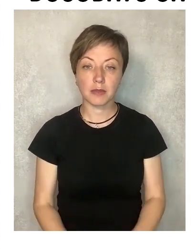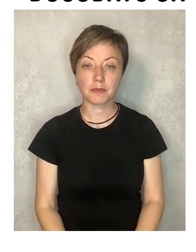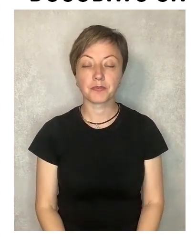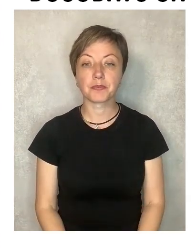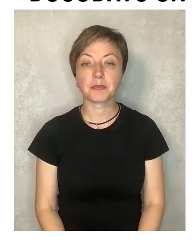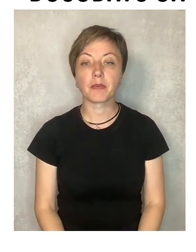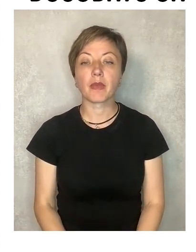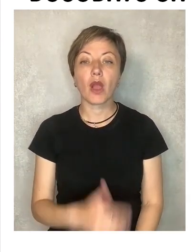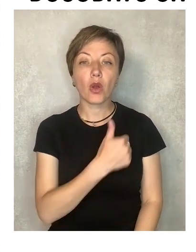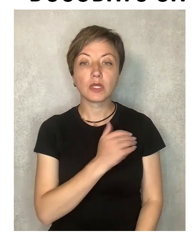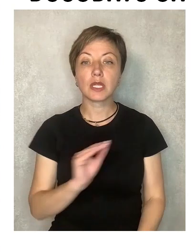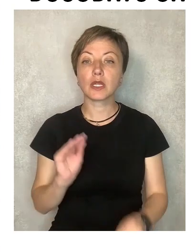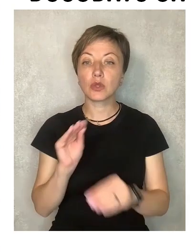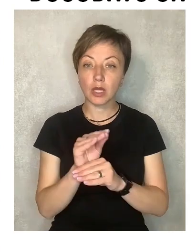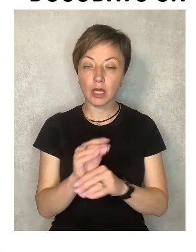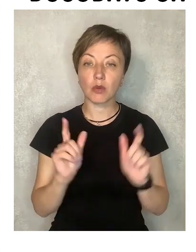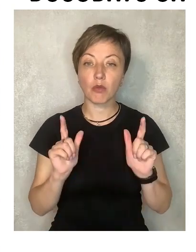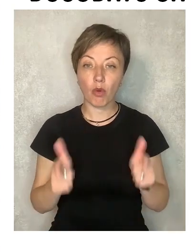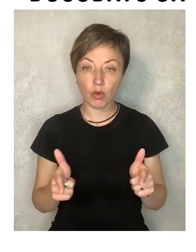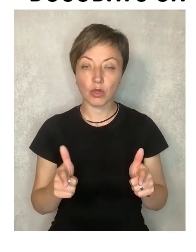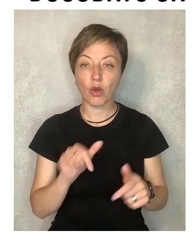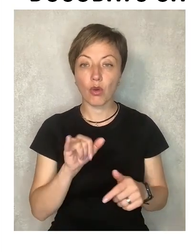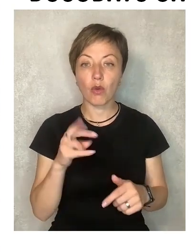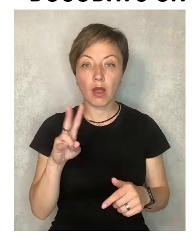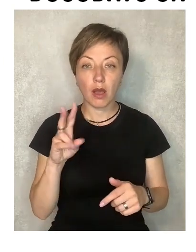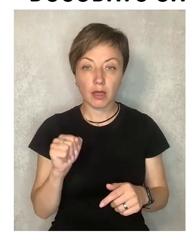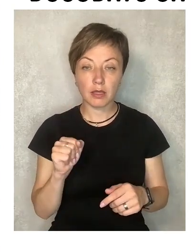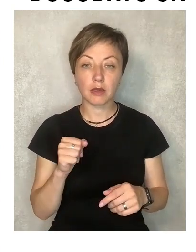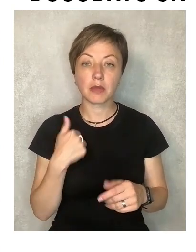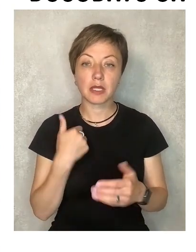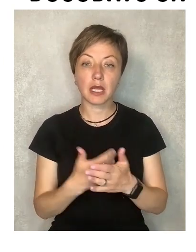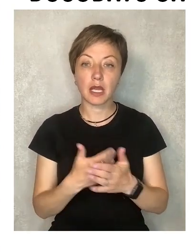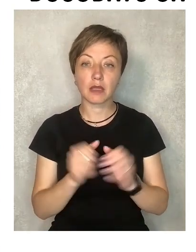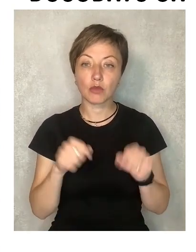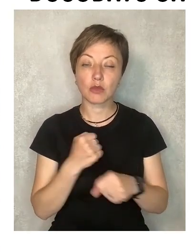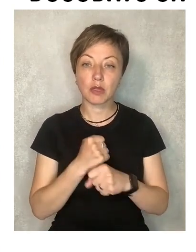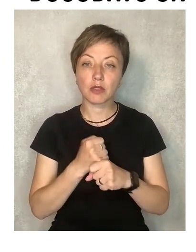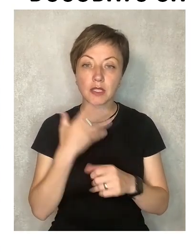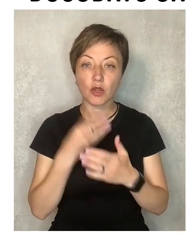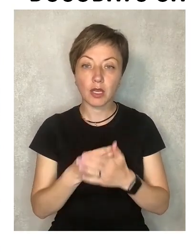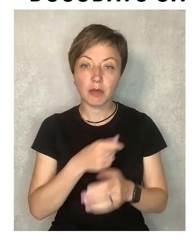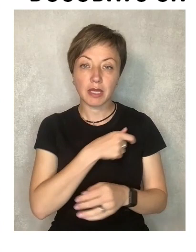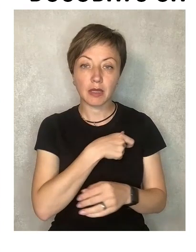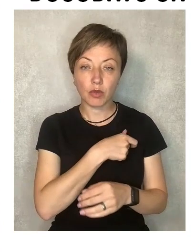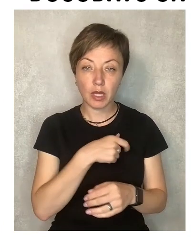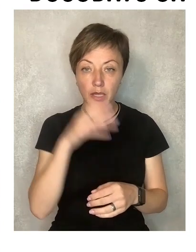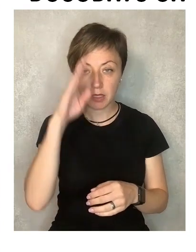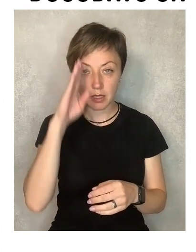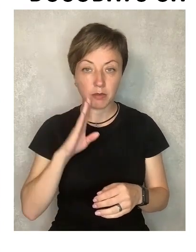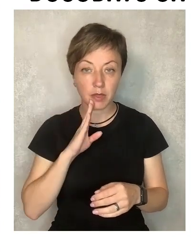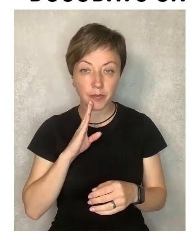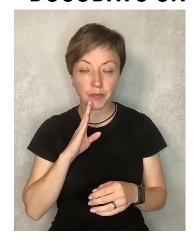додати, погоджуюся з Оляною, теж мені здається, можна працювати з своїми депутатами-депутатками,